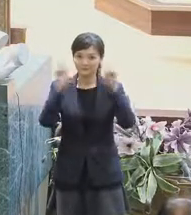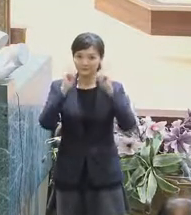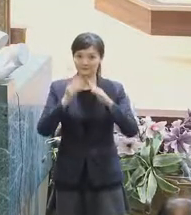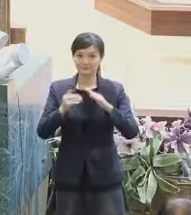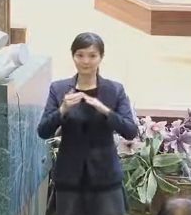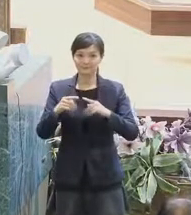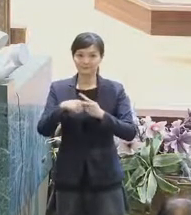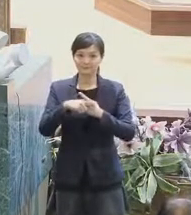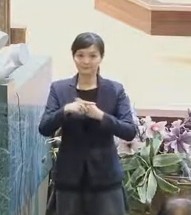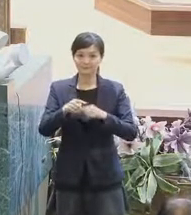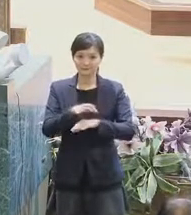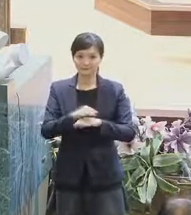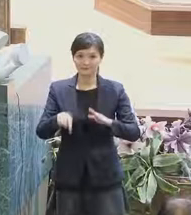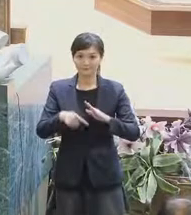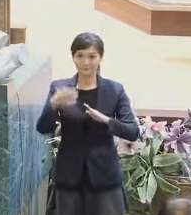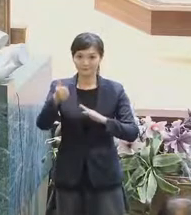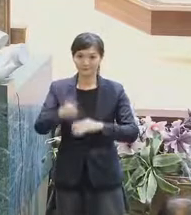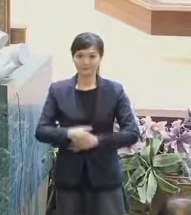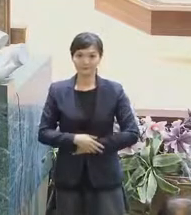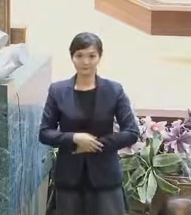设计学院郑泰生院长